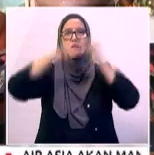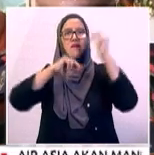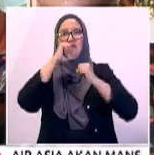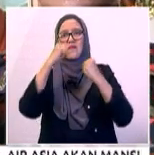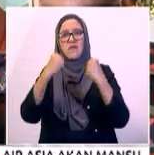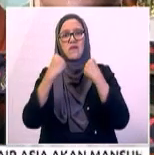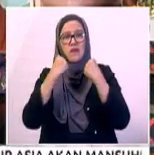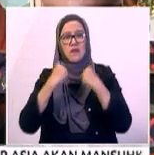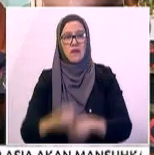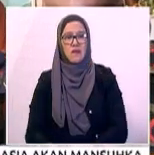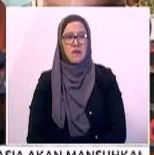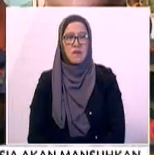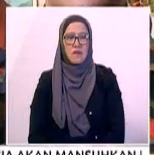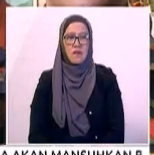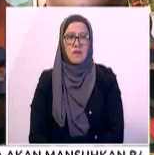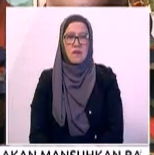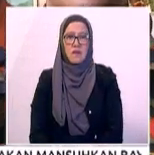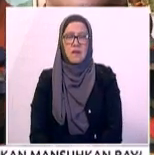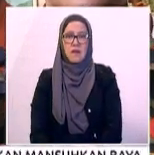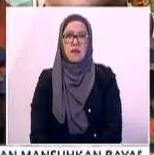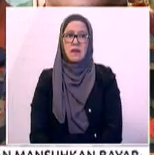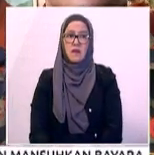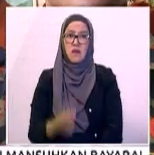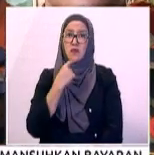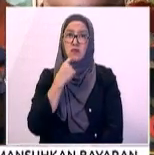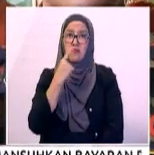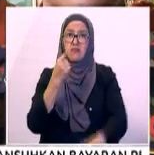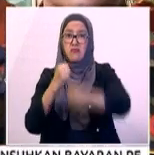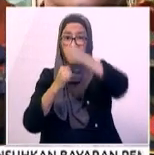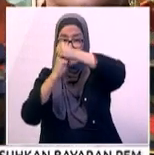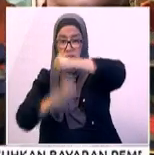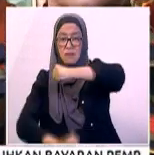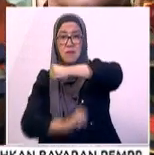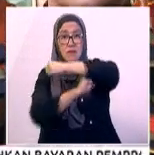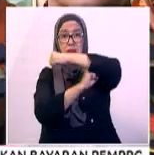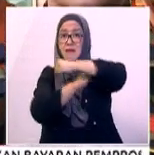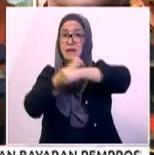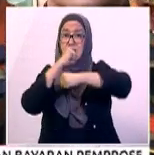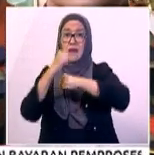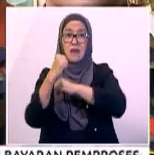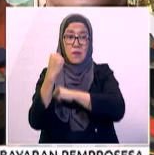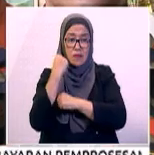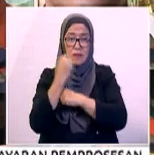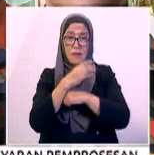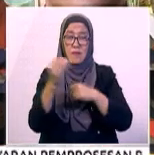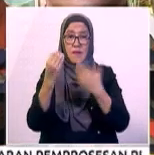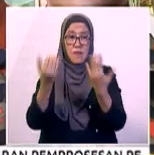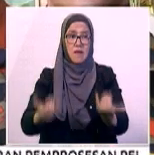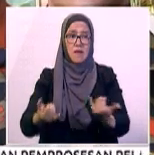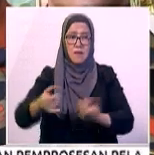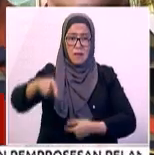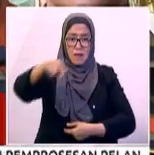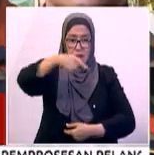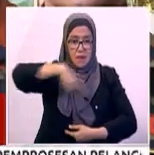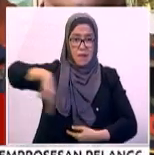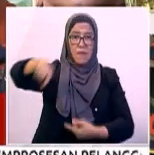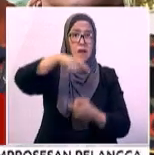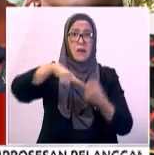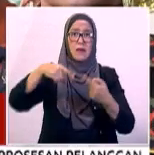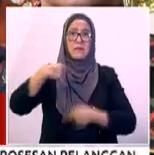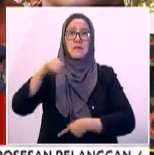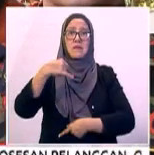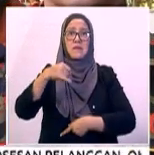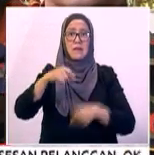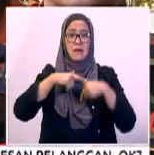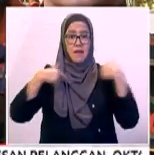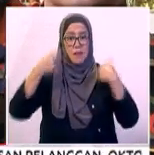Apa ni, agak tidak kukuhlah, dan sekarang kawasan tersebut pun kita tak berani untuk masuk sebab masih